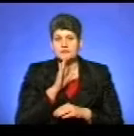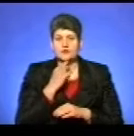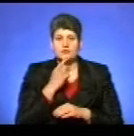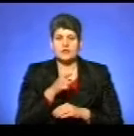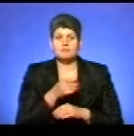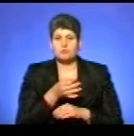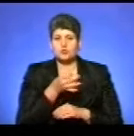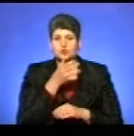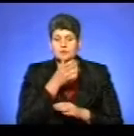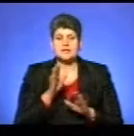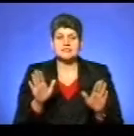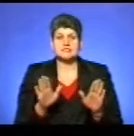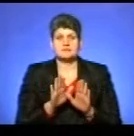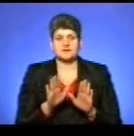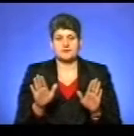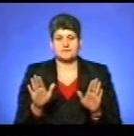їй подобається співати.